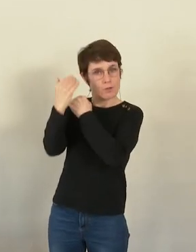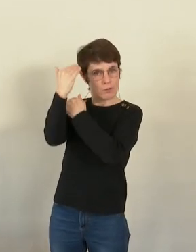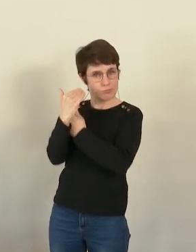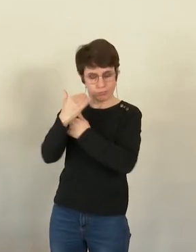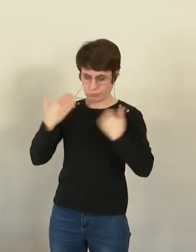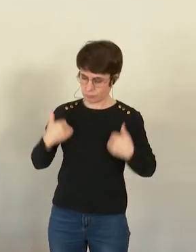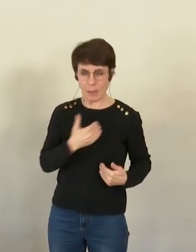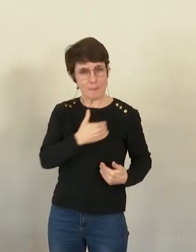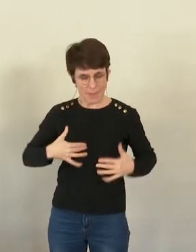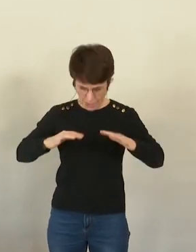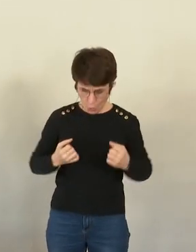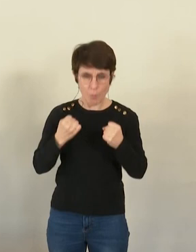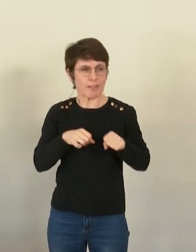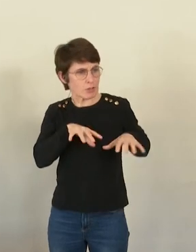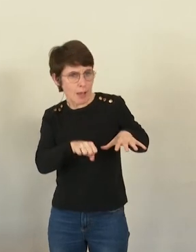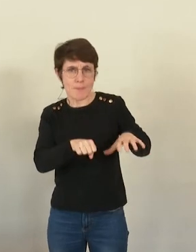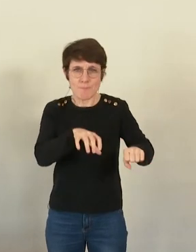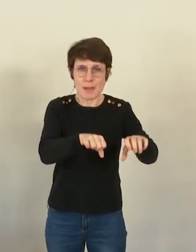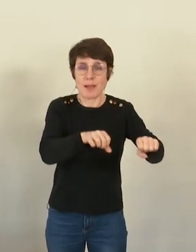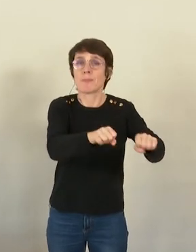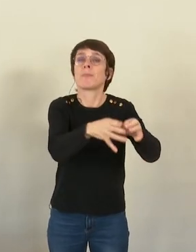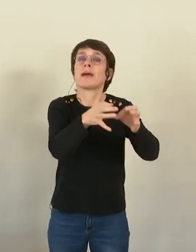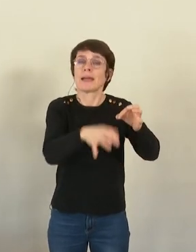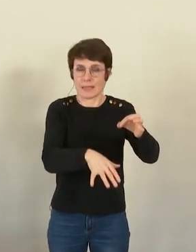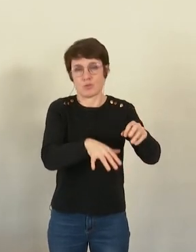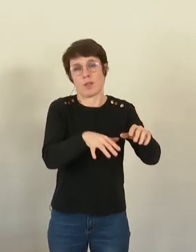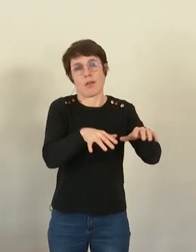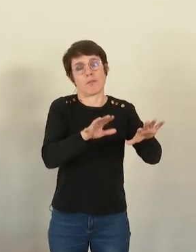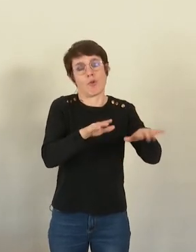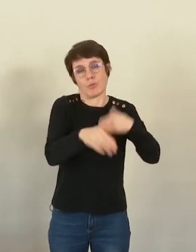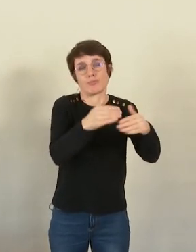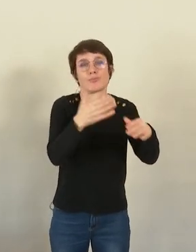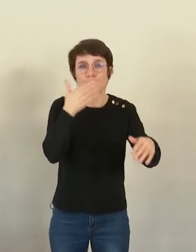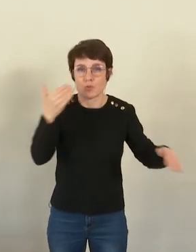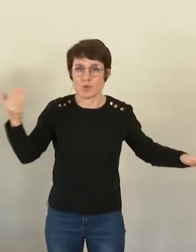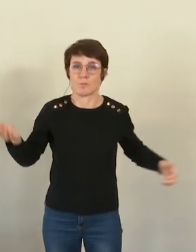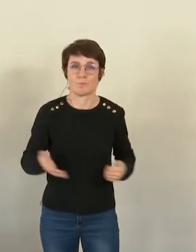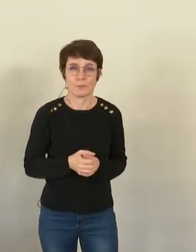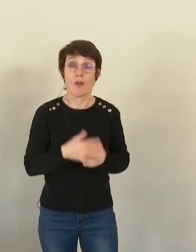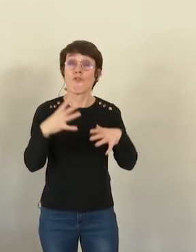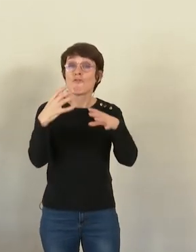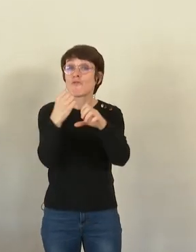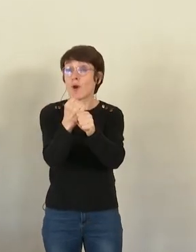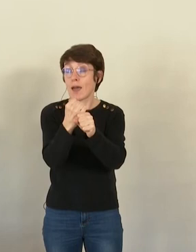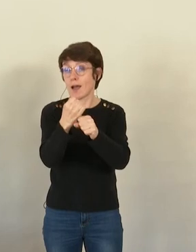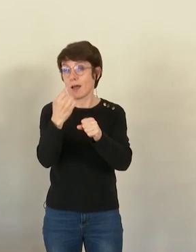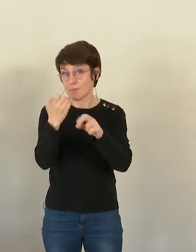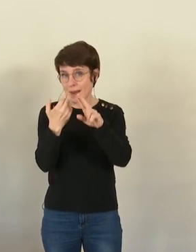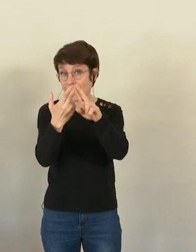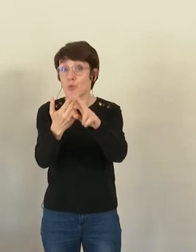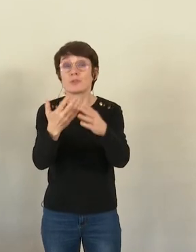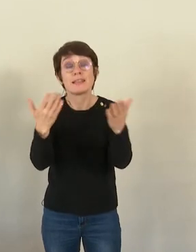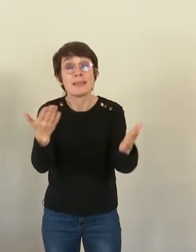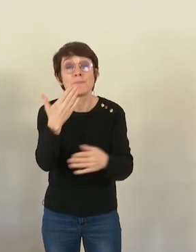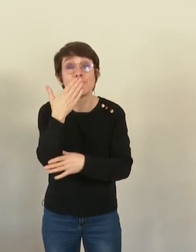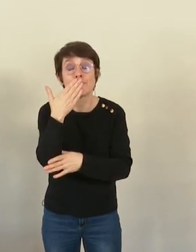du maire que nous arriverons à à mobiliser plus facilement ces logements vides voilà madame pour notre réponse et merci